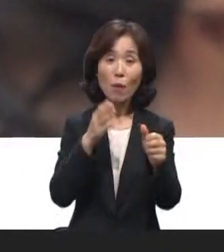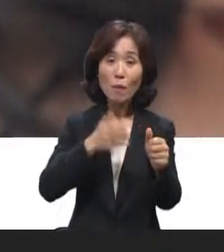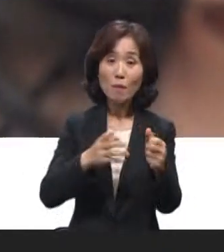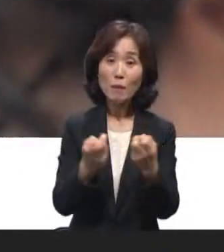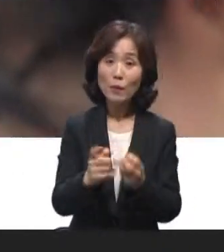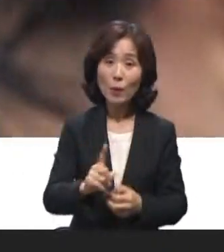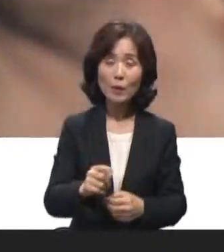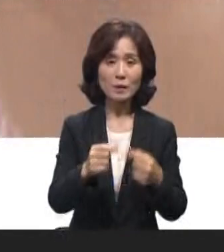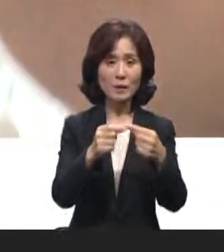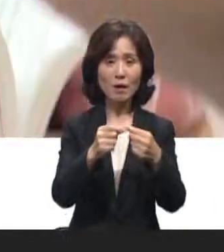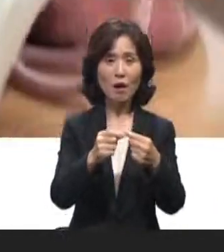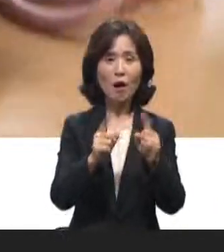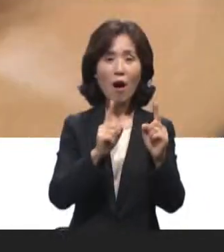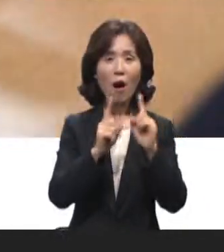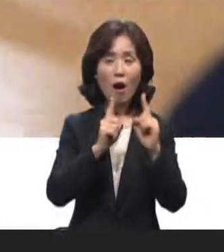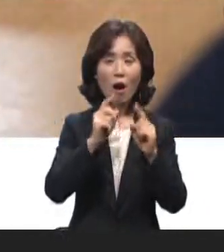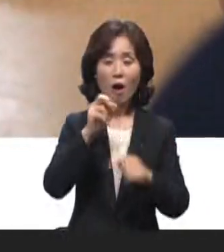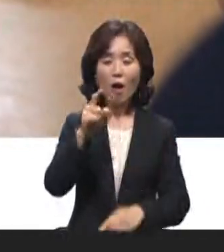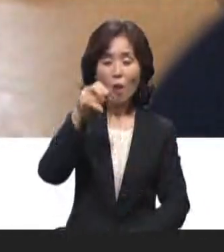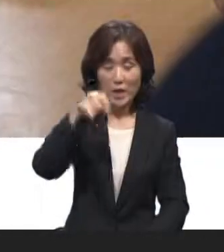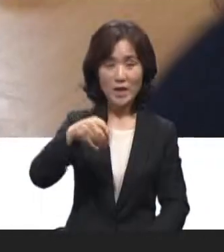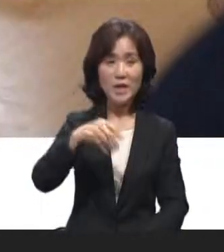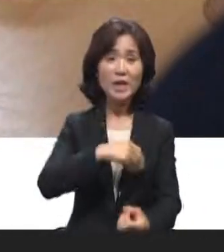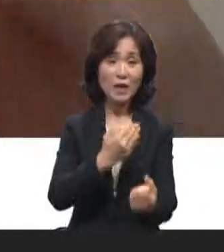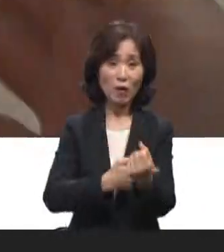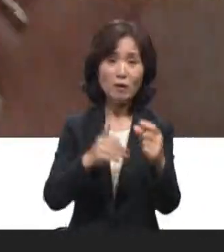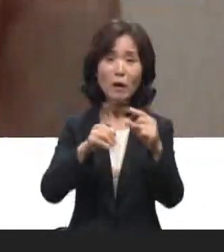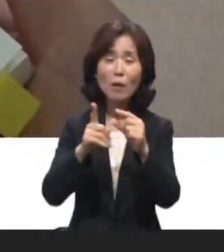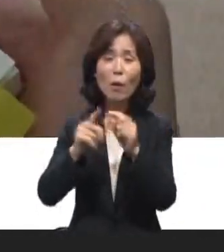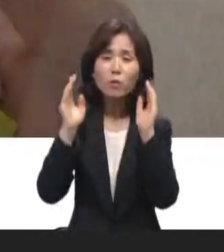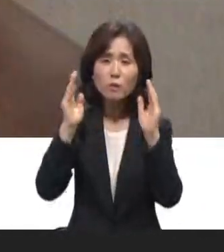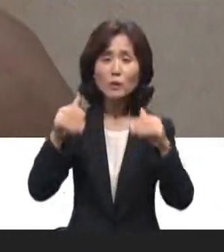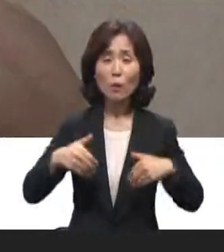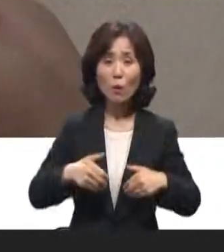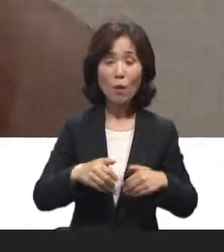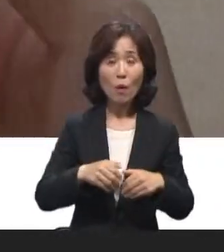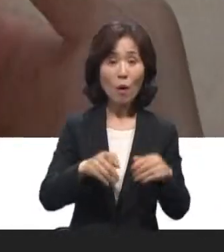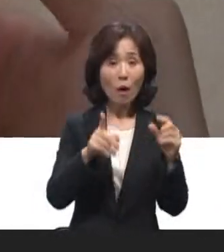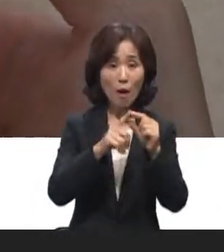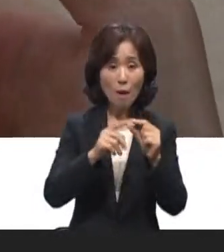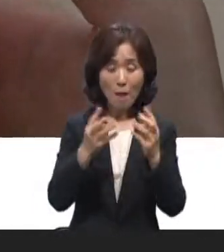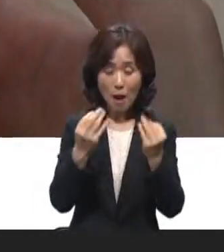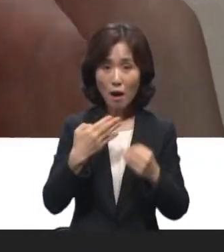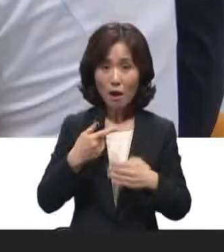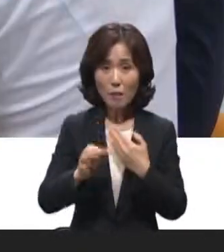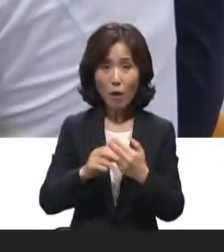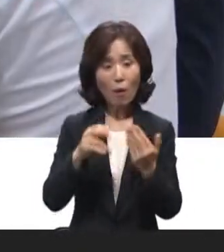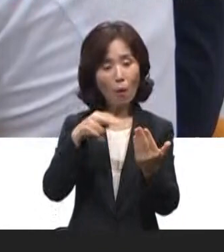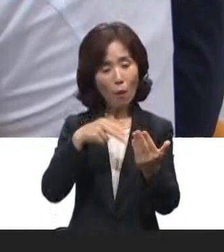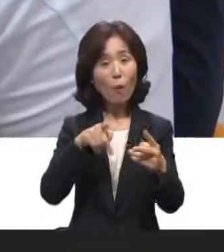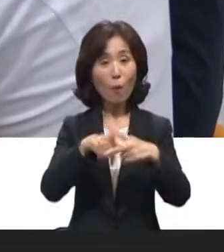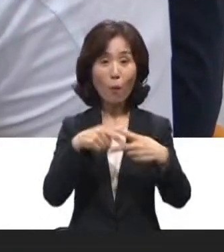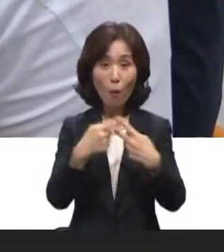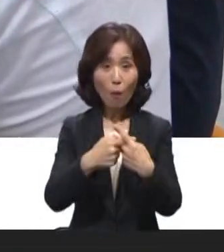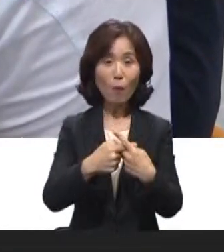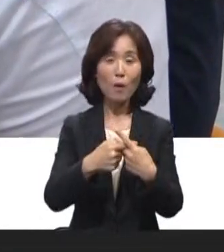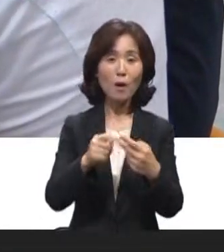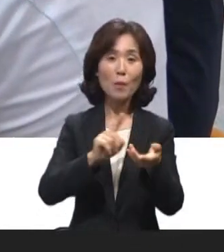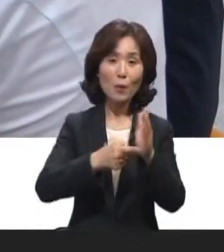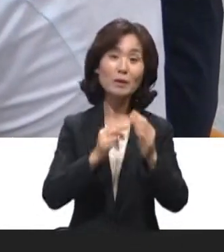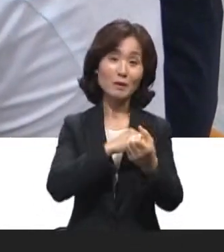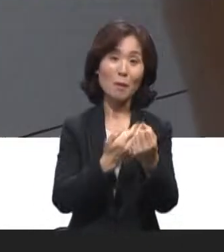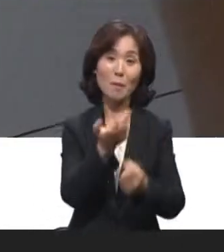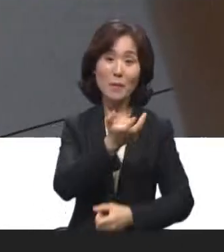첫번째는 좀 어휘력 공부를 잘 했으면 좋겠습니다 저거 어휘력이 독해력 이곳도 읽기 실력이 되고 표현 능력이 되기 때문이구요